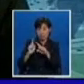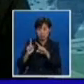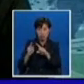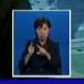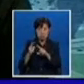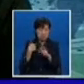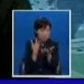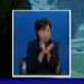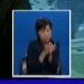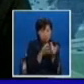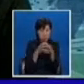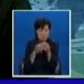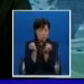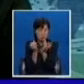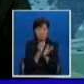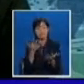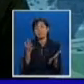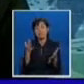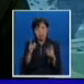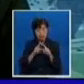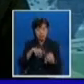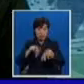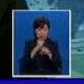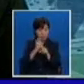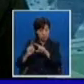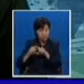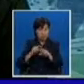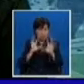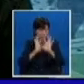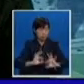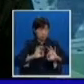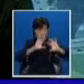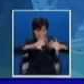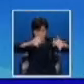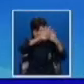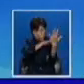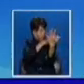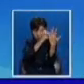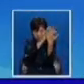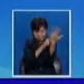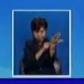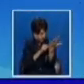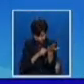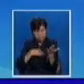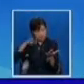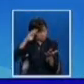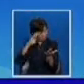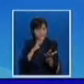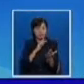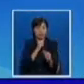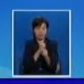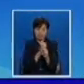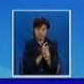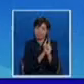ฝ่ายจะทำตามแน่ๆเลยต้องทำตามนโยบายรัฐบาลครับเพื่อให้เกิดความประโย